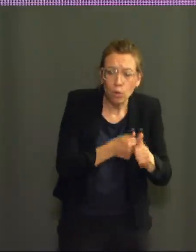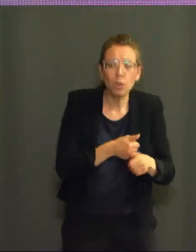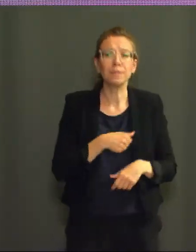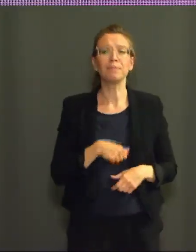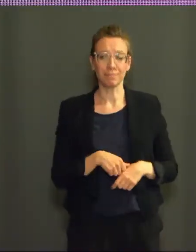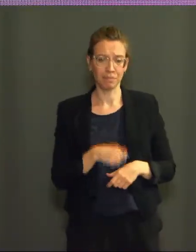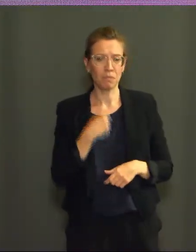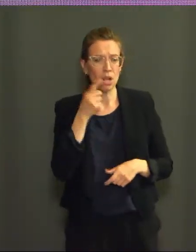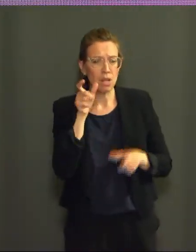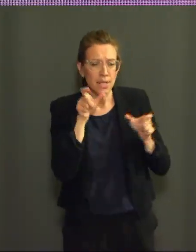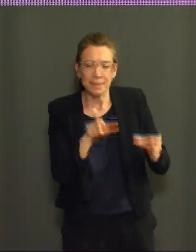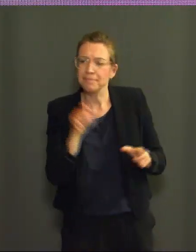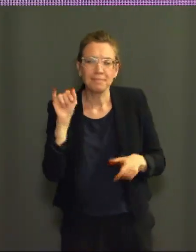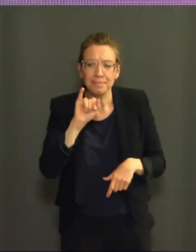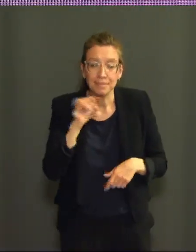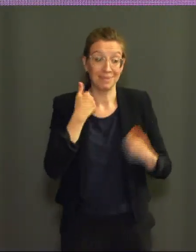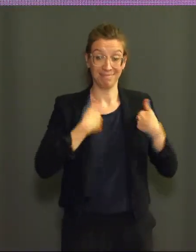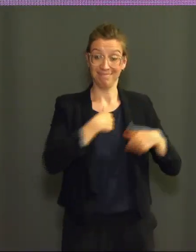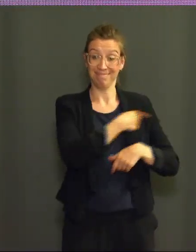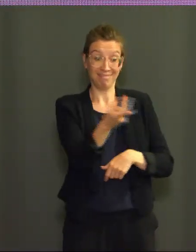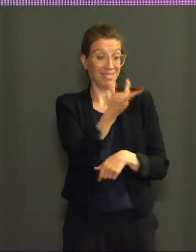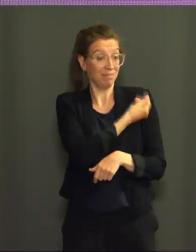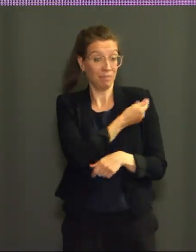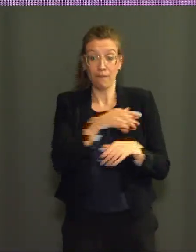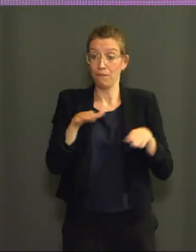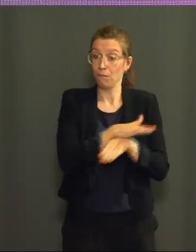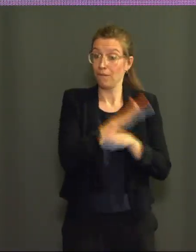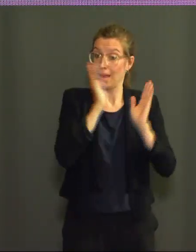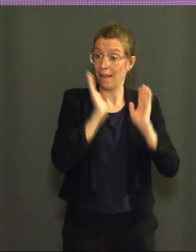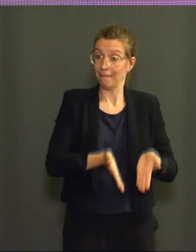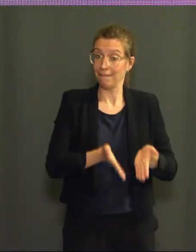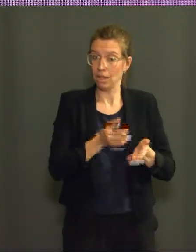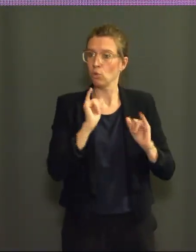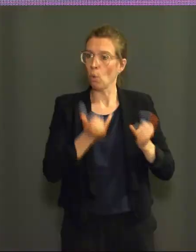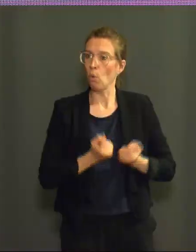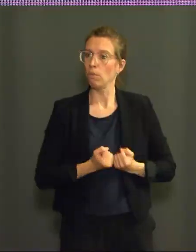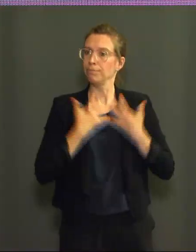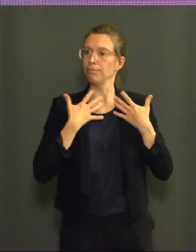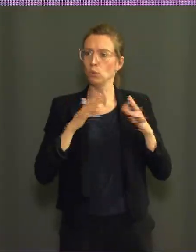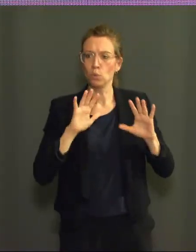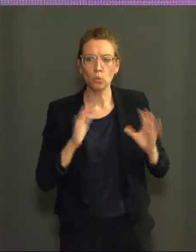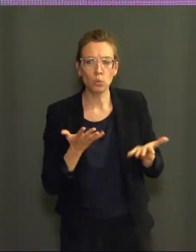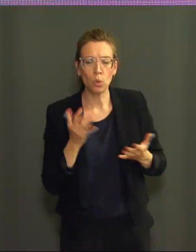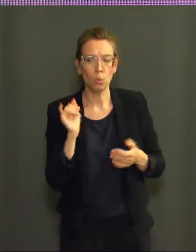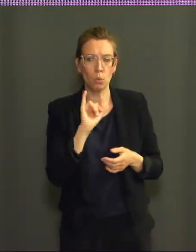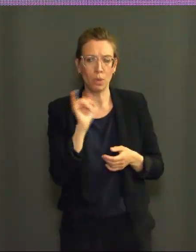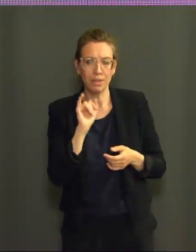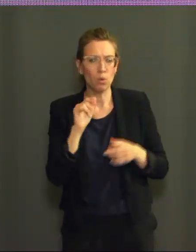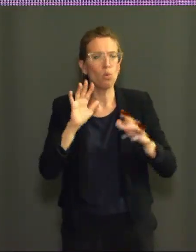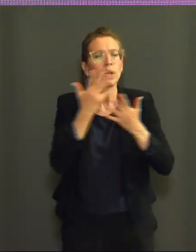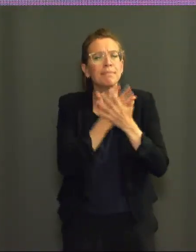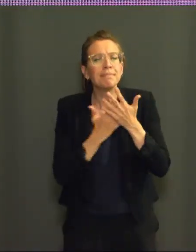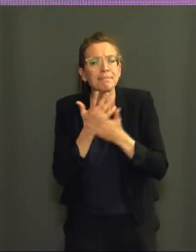We doen dit door de databank met de PCR-testen te vergelijken met de databank van de